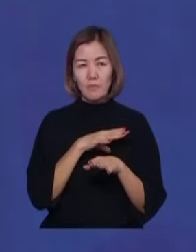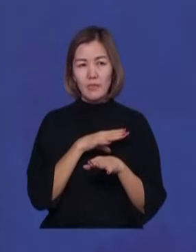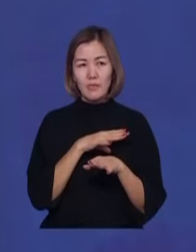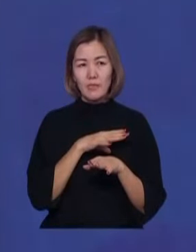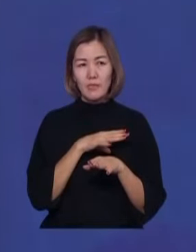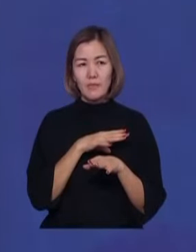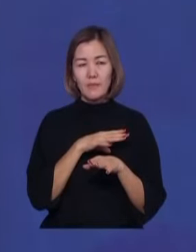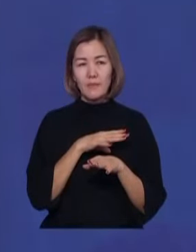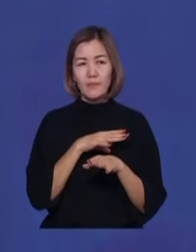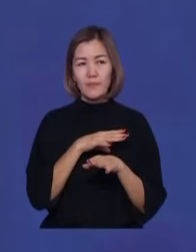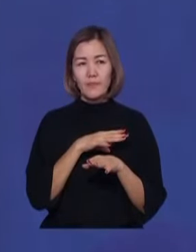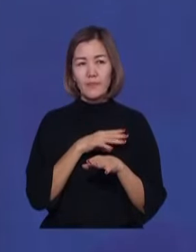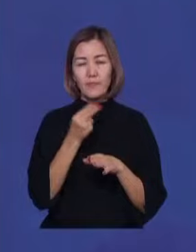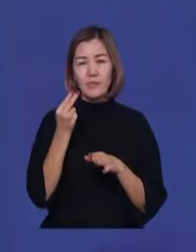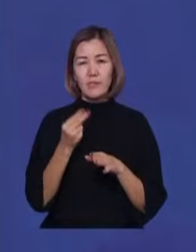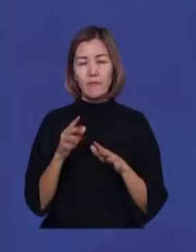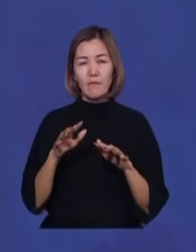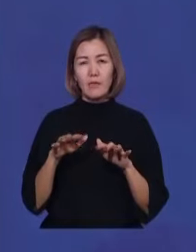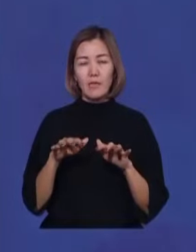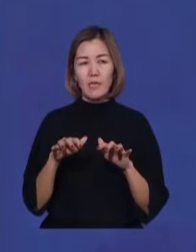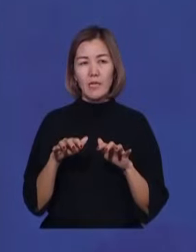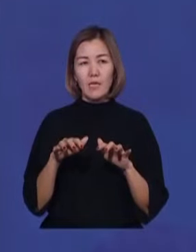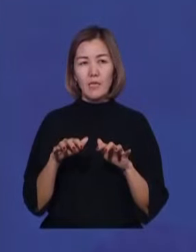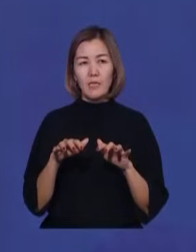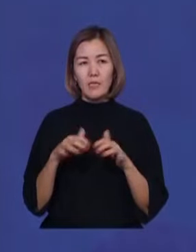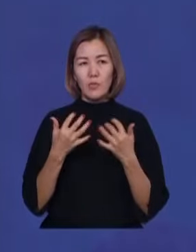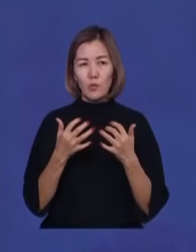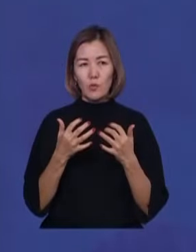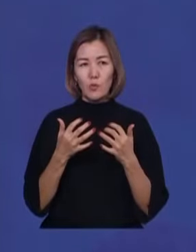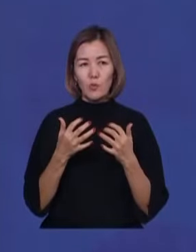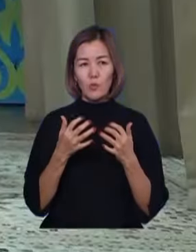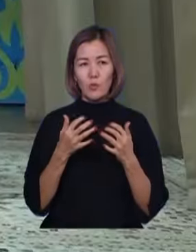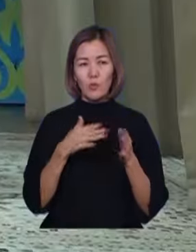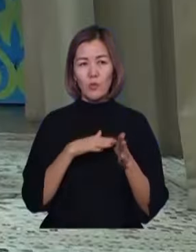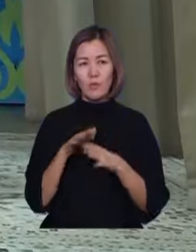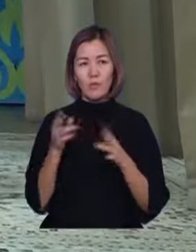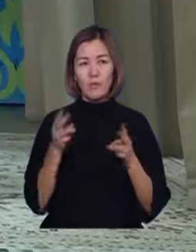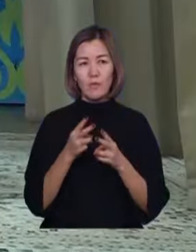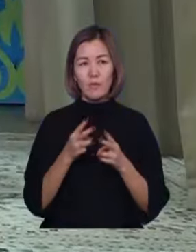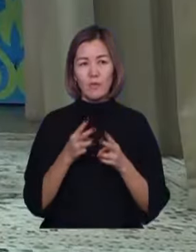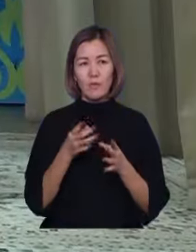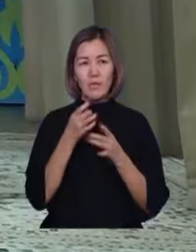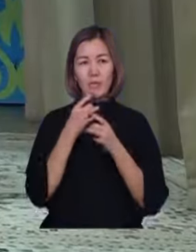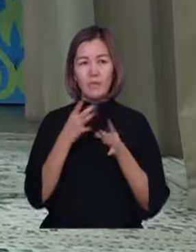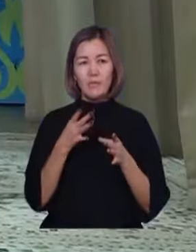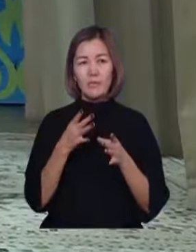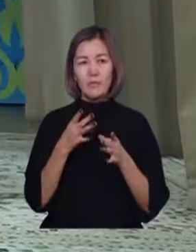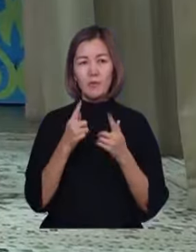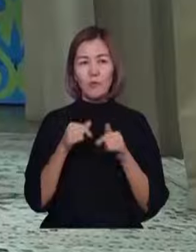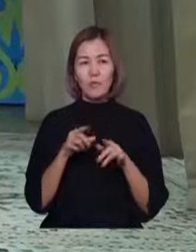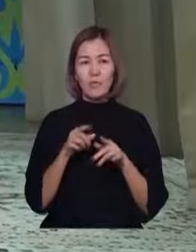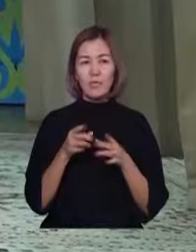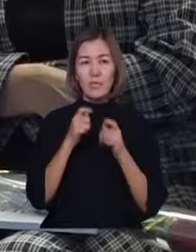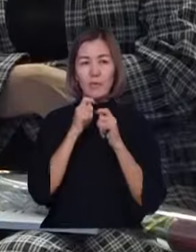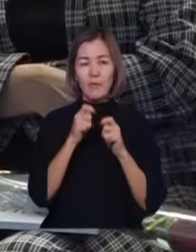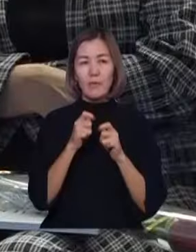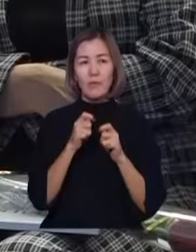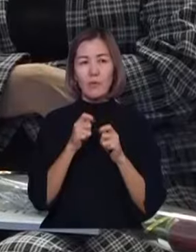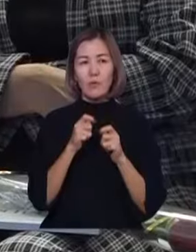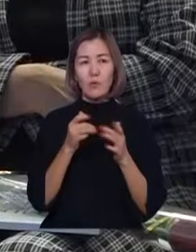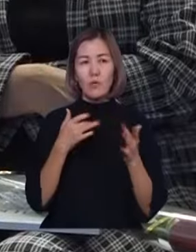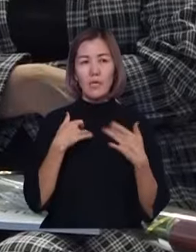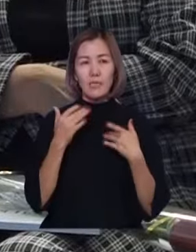және олардың санын цифрландыру деңгейінде жүргізіліп жатыр. Кәсіби мерекеге орай ұйымдастырылған марапаттау рәсімі